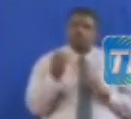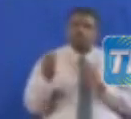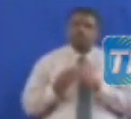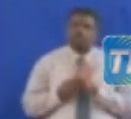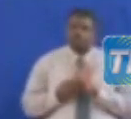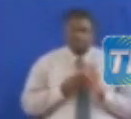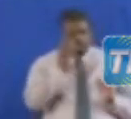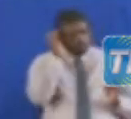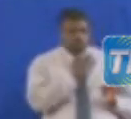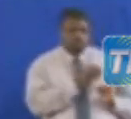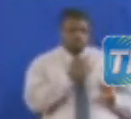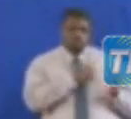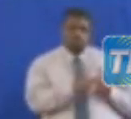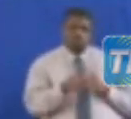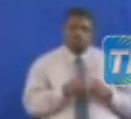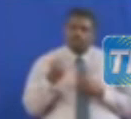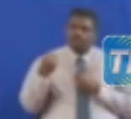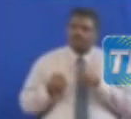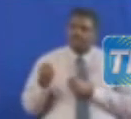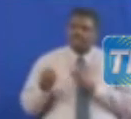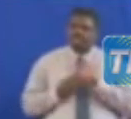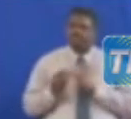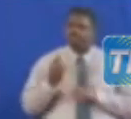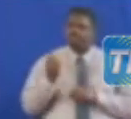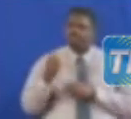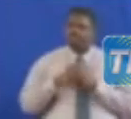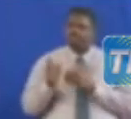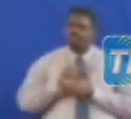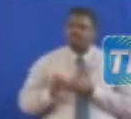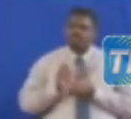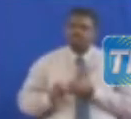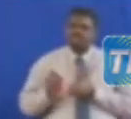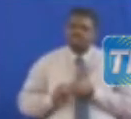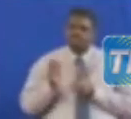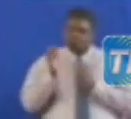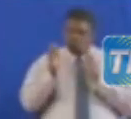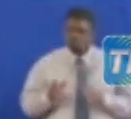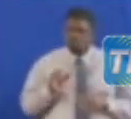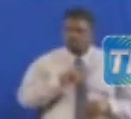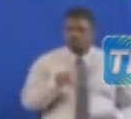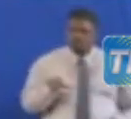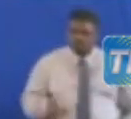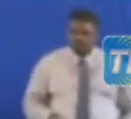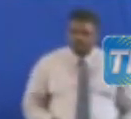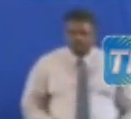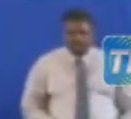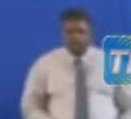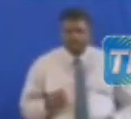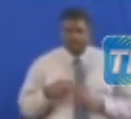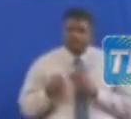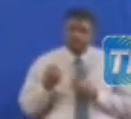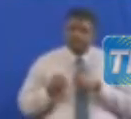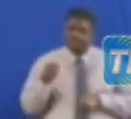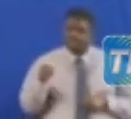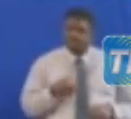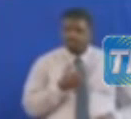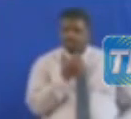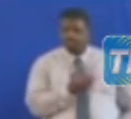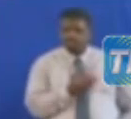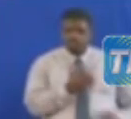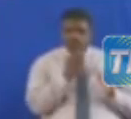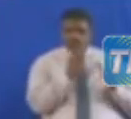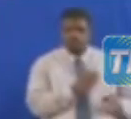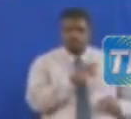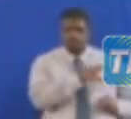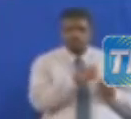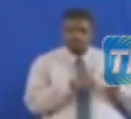16.58 kwa ajili ya ununuzi wa magari 81 katika ofisi za wakuu wa mikoa. Kati ya magari hayo, matano ni ya